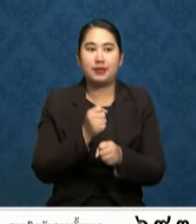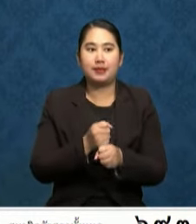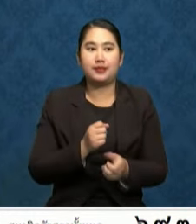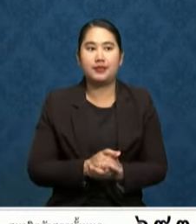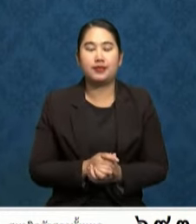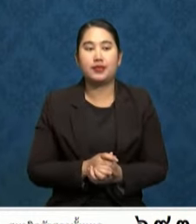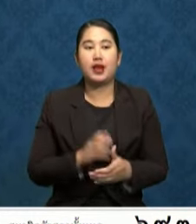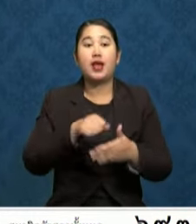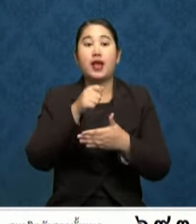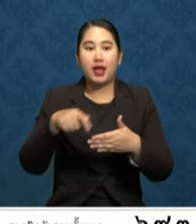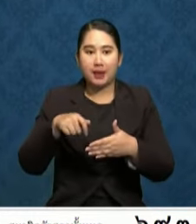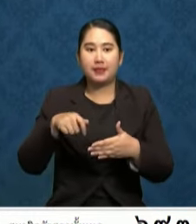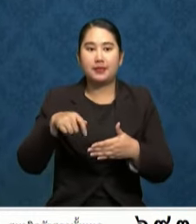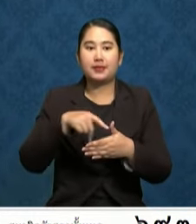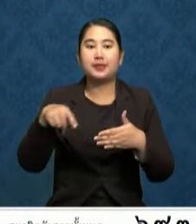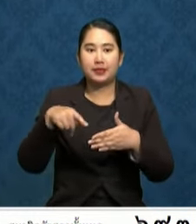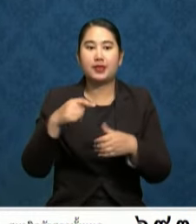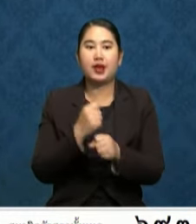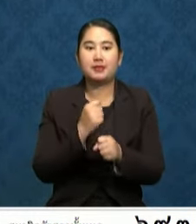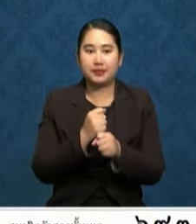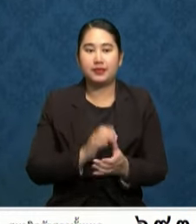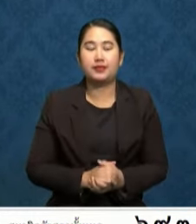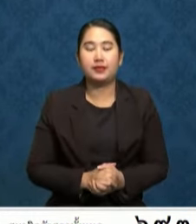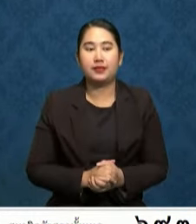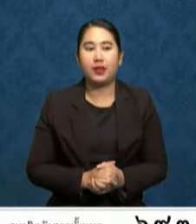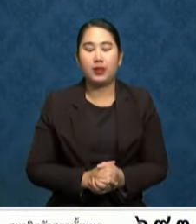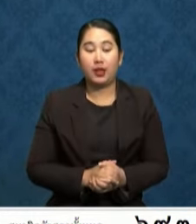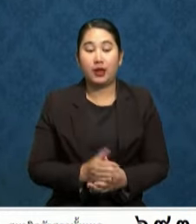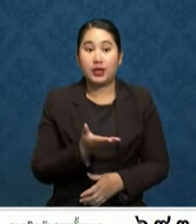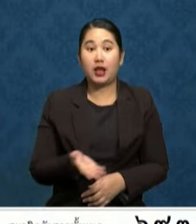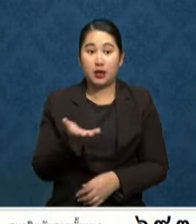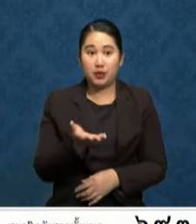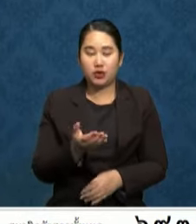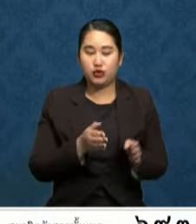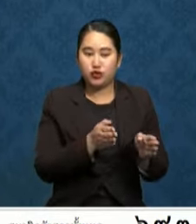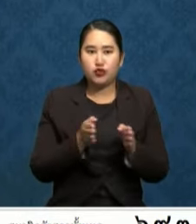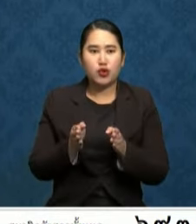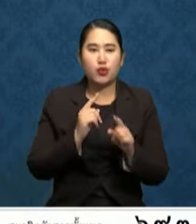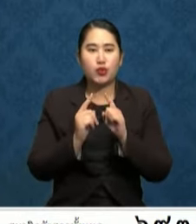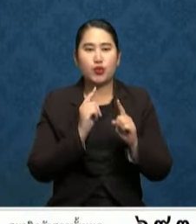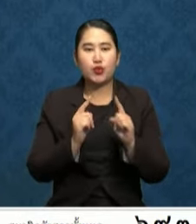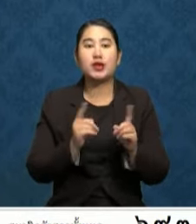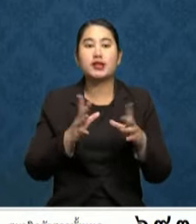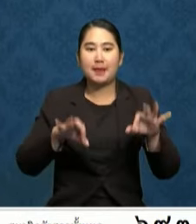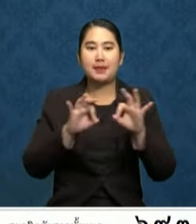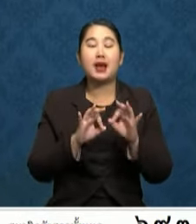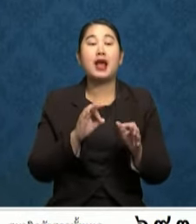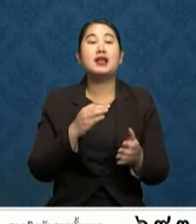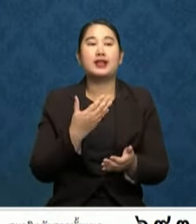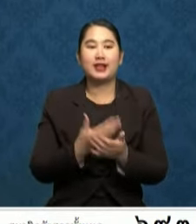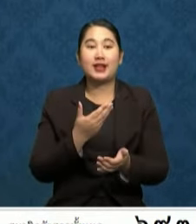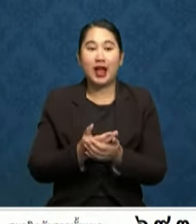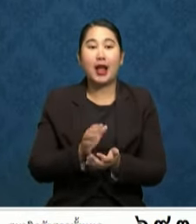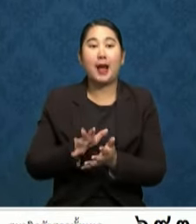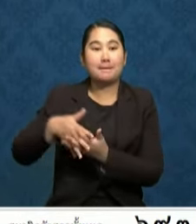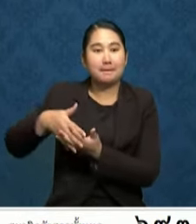แพลตฟอร์ม Digitalฟอร์มนะครับแต่ทีนี้ในเมื่อแต่ละคนเนี่ยจะมีช่องทางติดต่อกันแล้วก็ควรจะมี walletเป็นของตัวเองด้วย